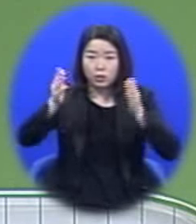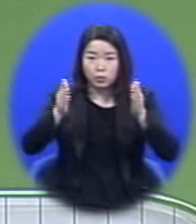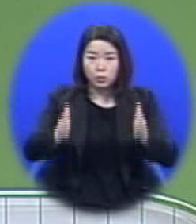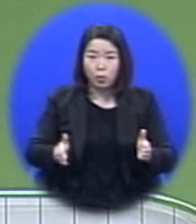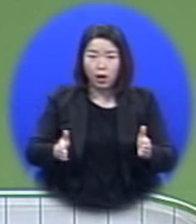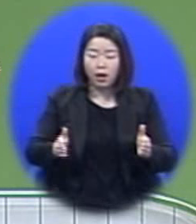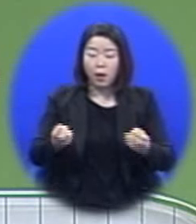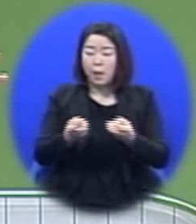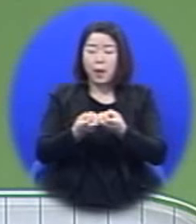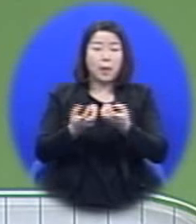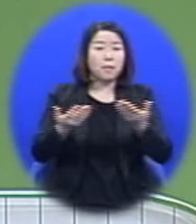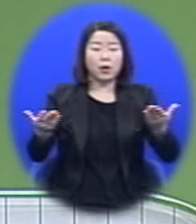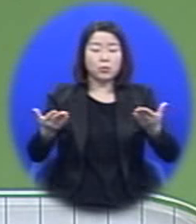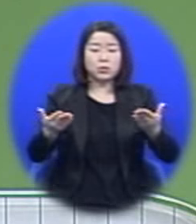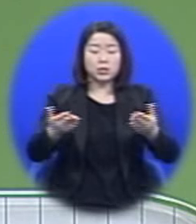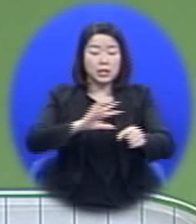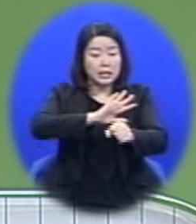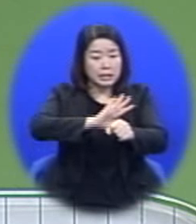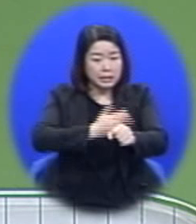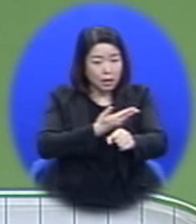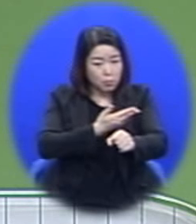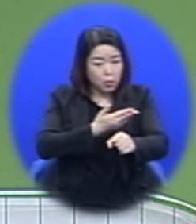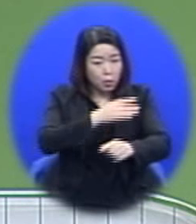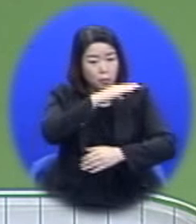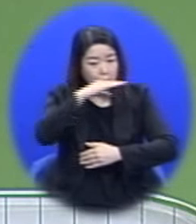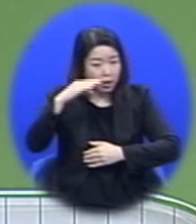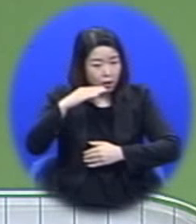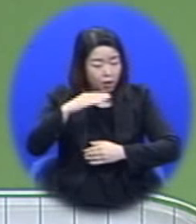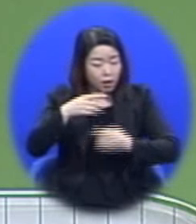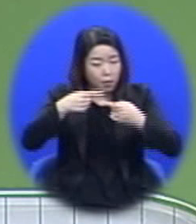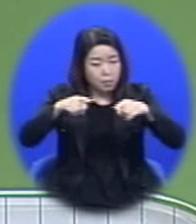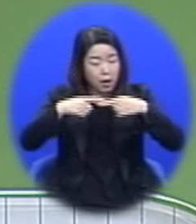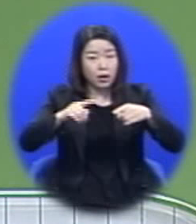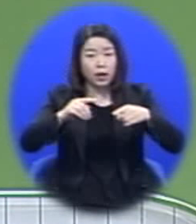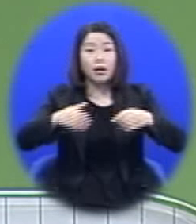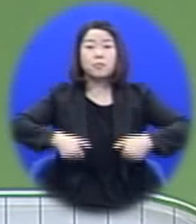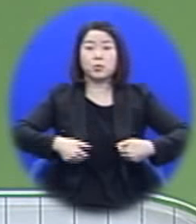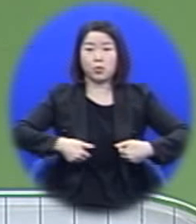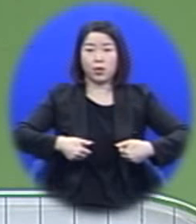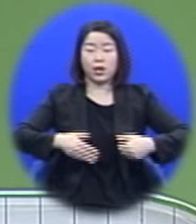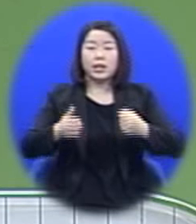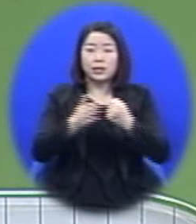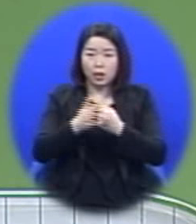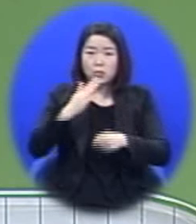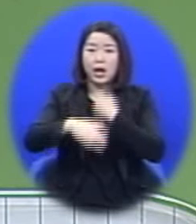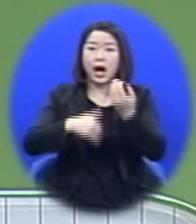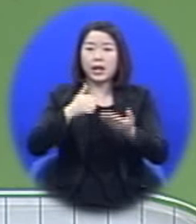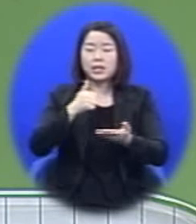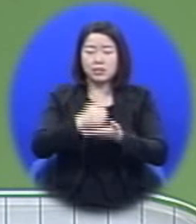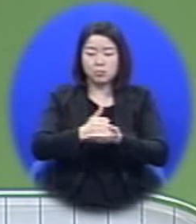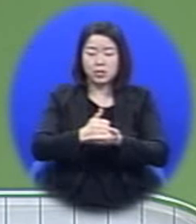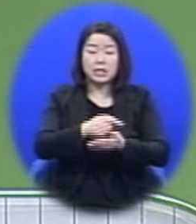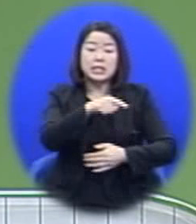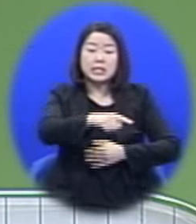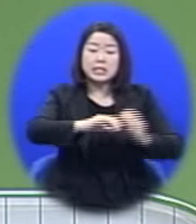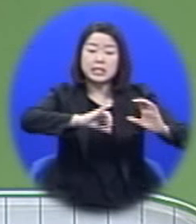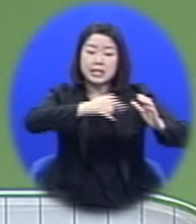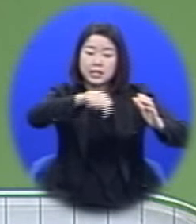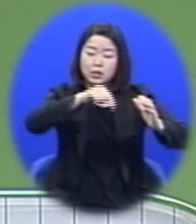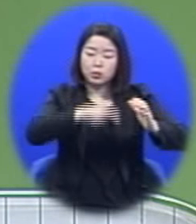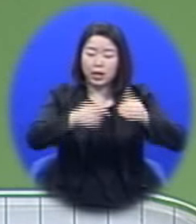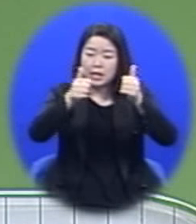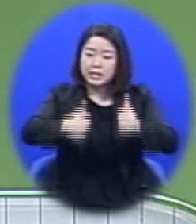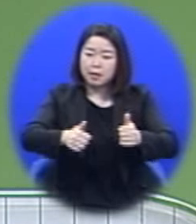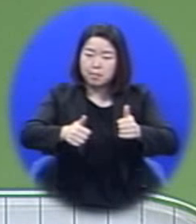어쩔 수 없이 시시비비 가려야 될 일이 생깁니다. 그래서 하나님께서 이 세상에 재판관을